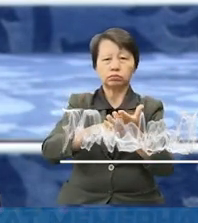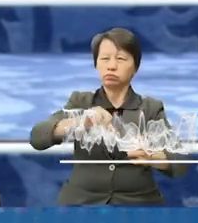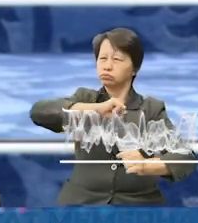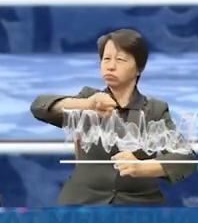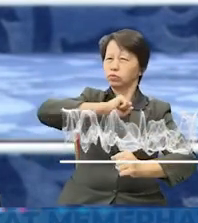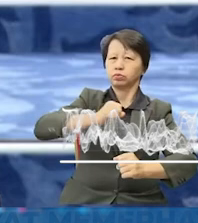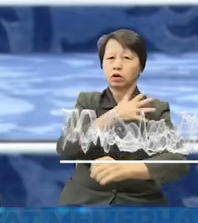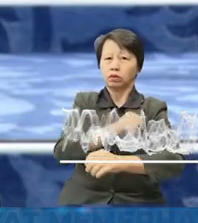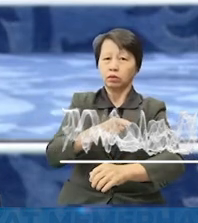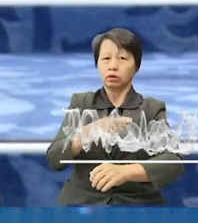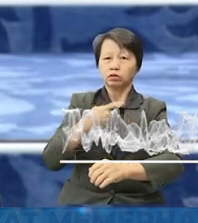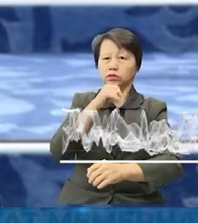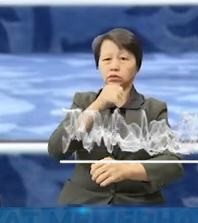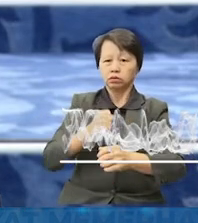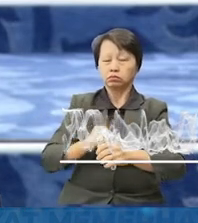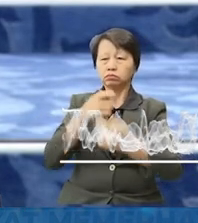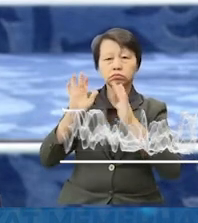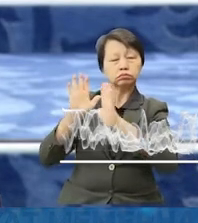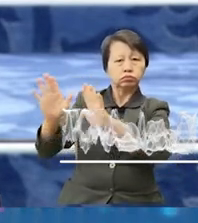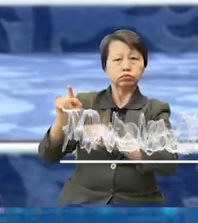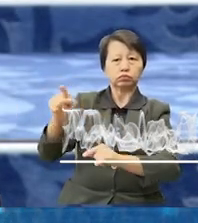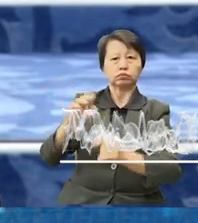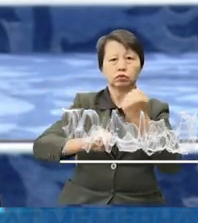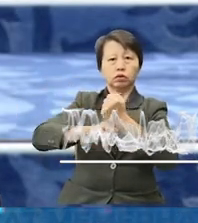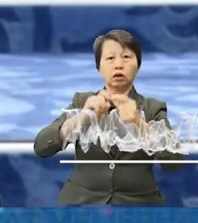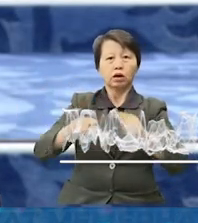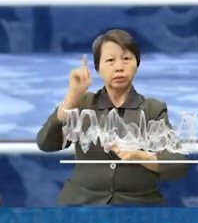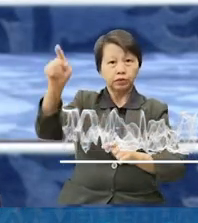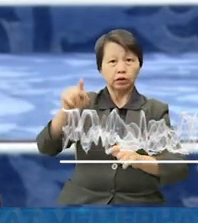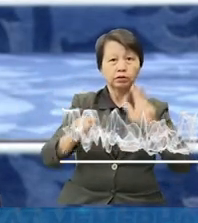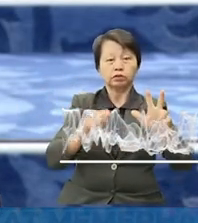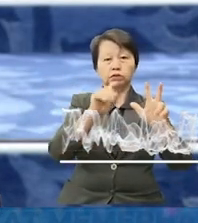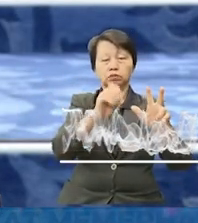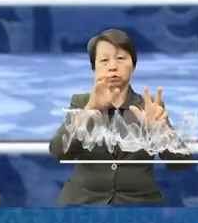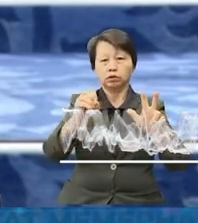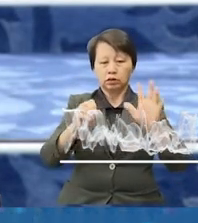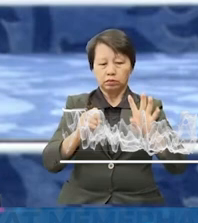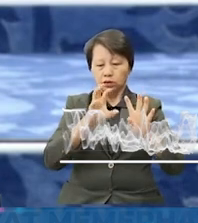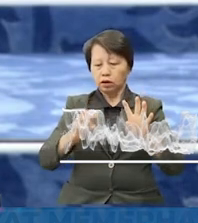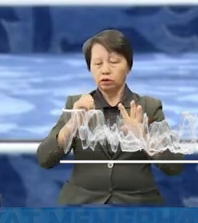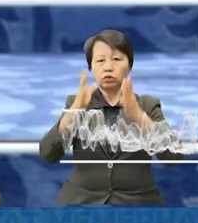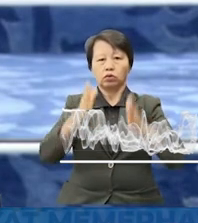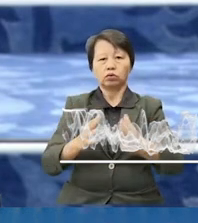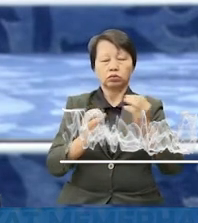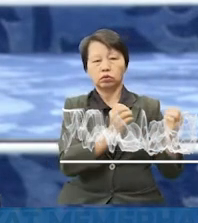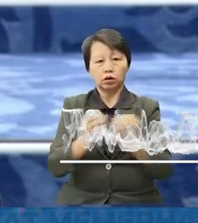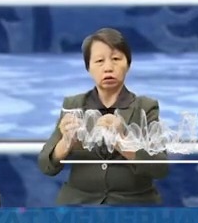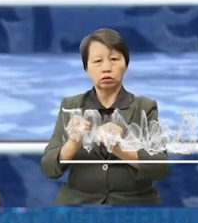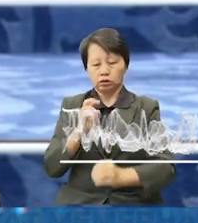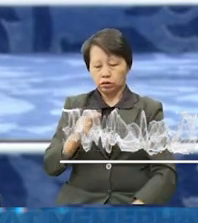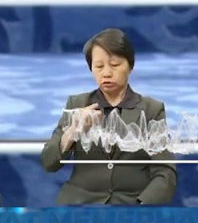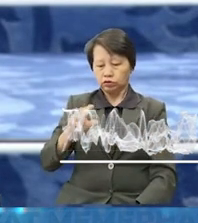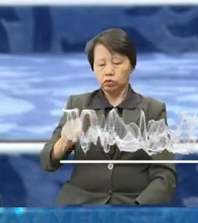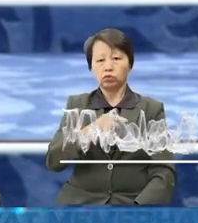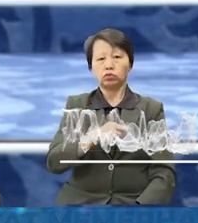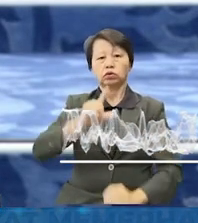dengan sendiri kita menidakkan sokongan. Tapi kalau di sana himpunan 300-400 orang dianjurkan oleh satu pertubuhan,